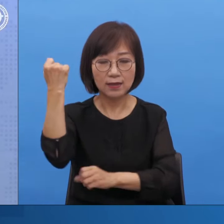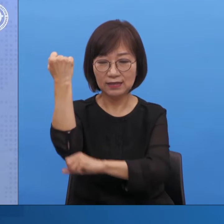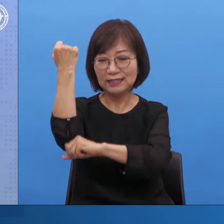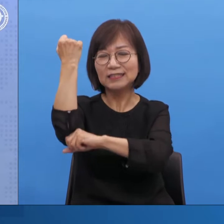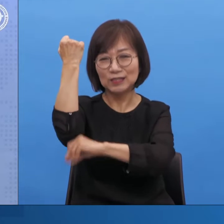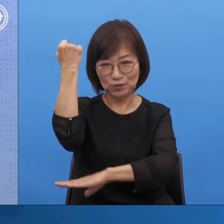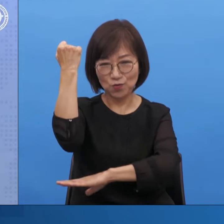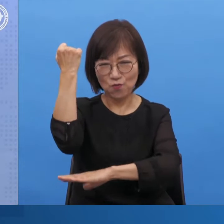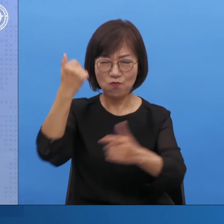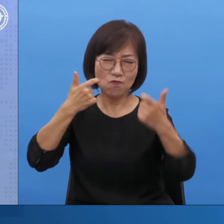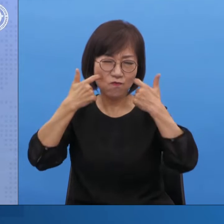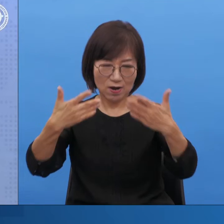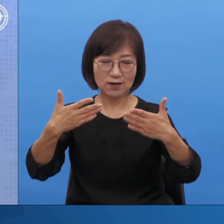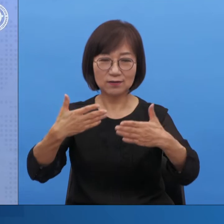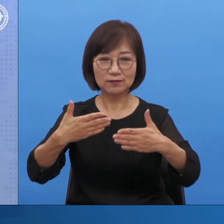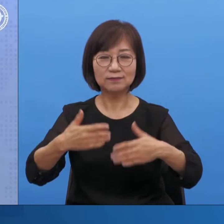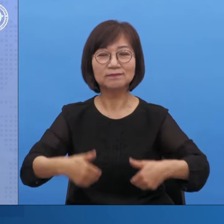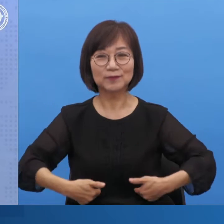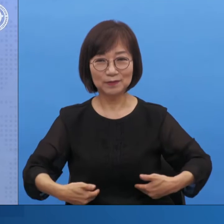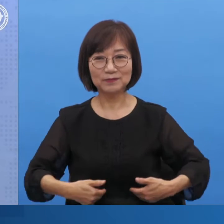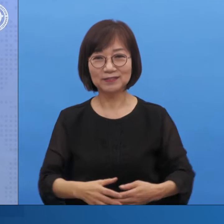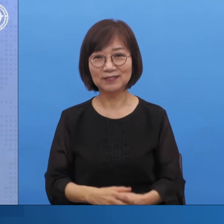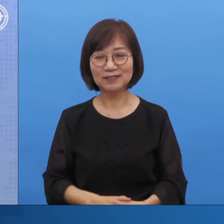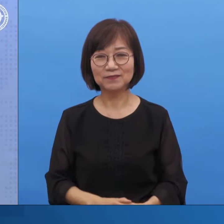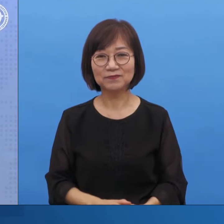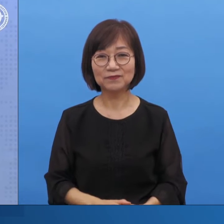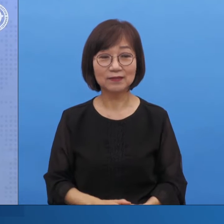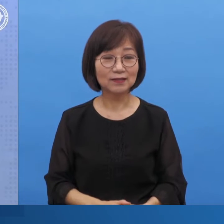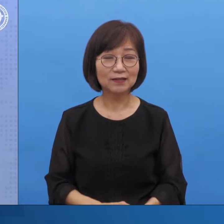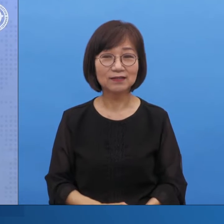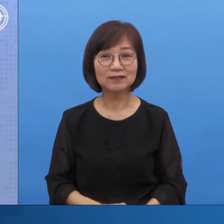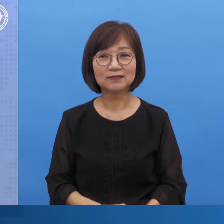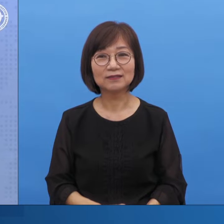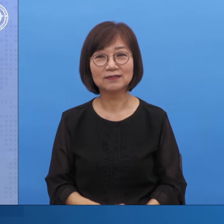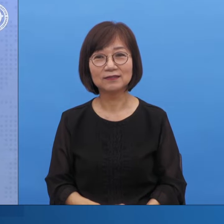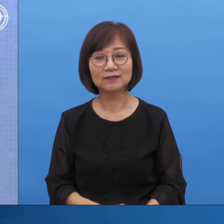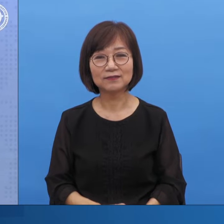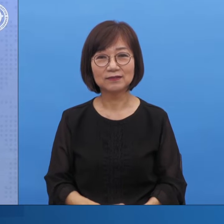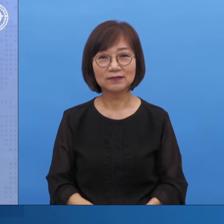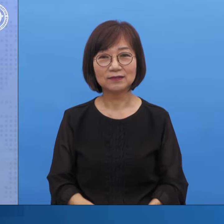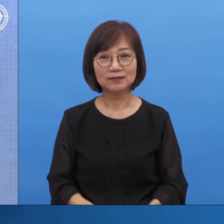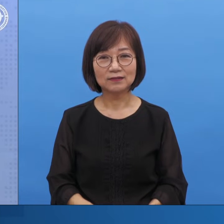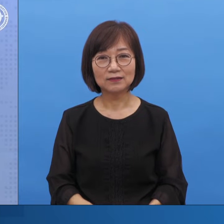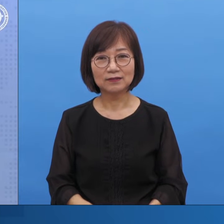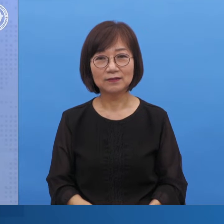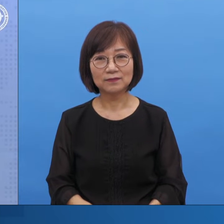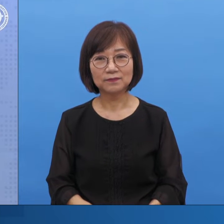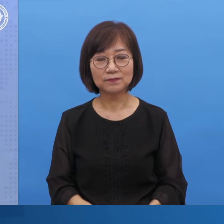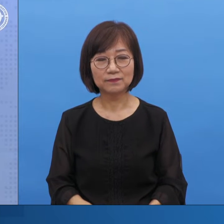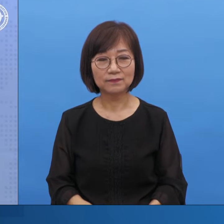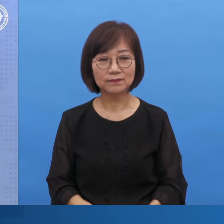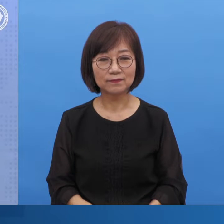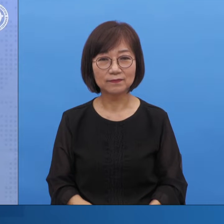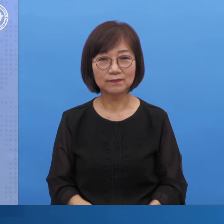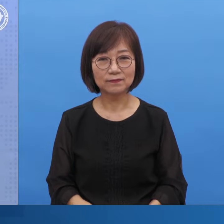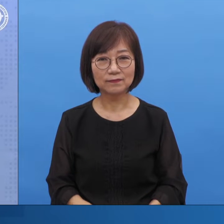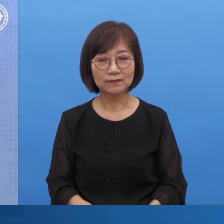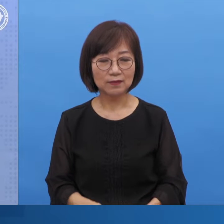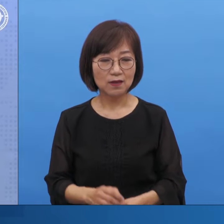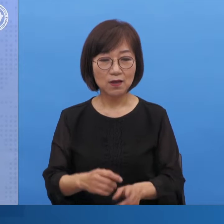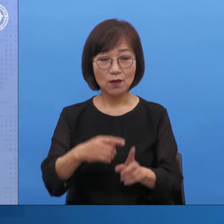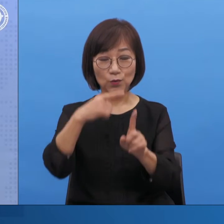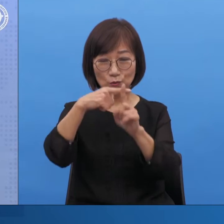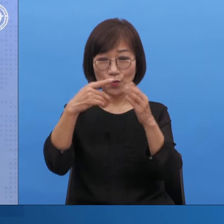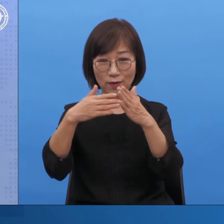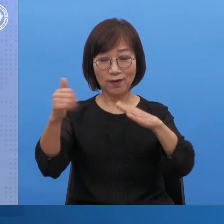basic foundation. 뭐이 교회 다니면서 뭐 우상 숭배해서 망하는 그거는 어쩔 수 없다지만 교회 다니는 사람 너무 많아요. If you